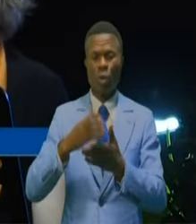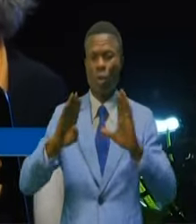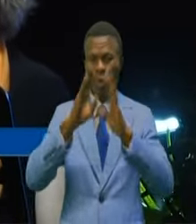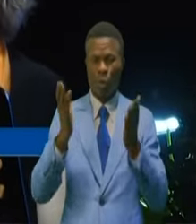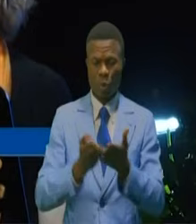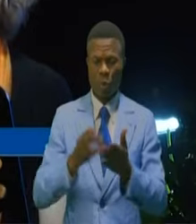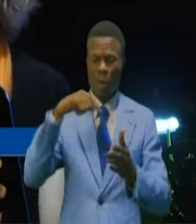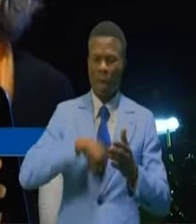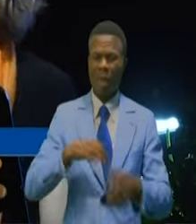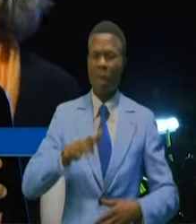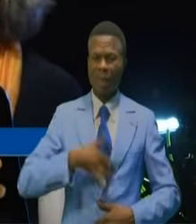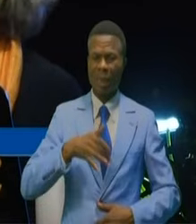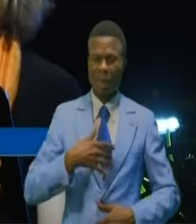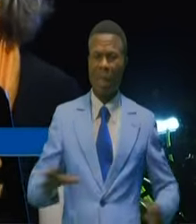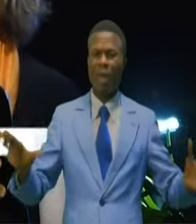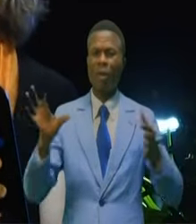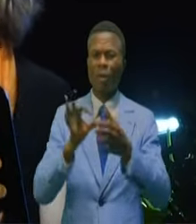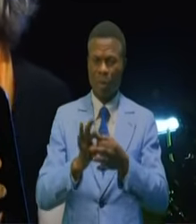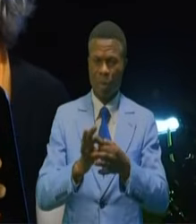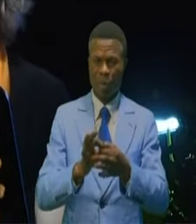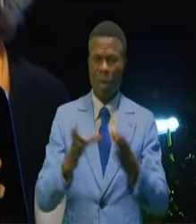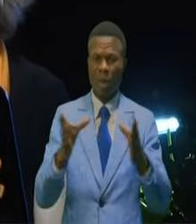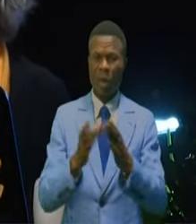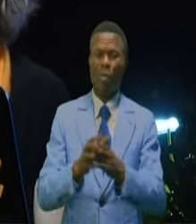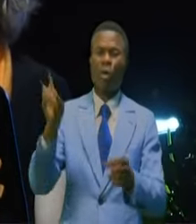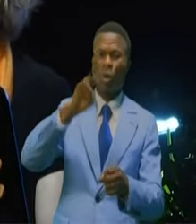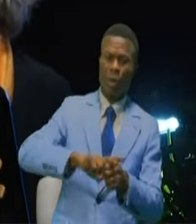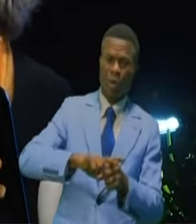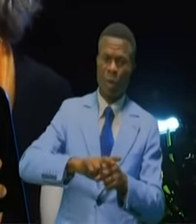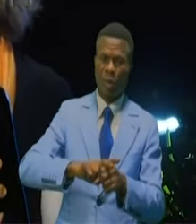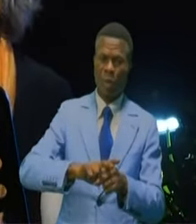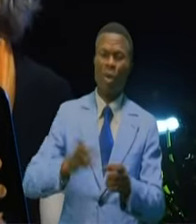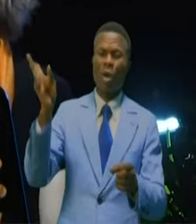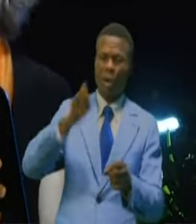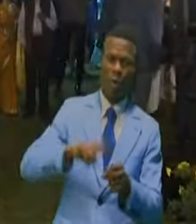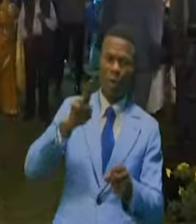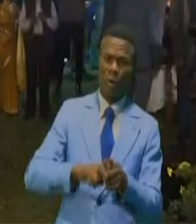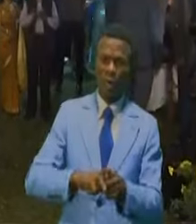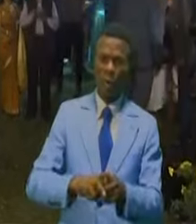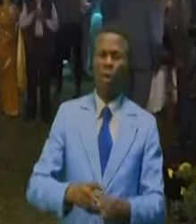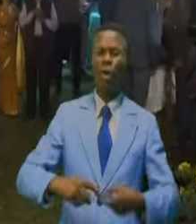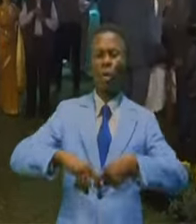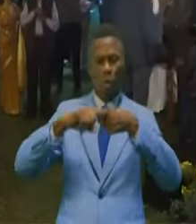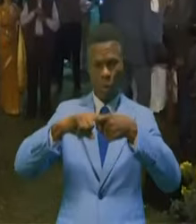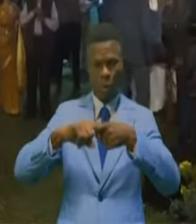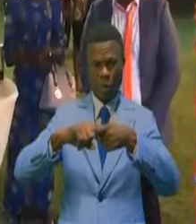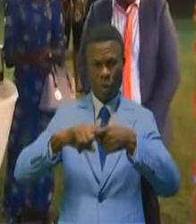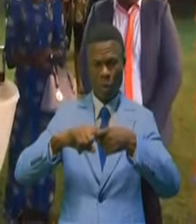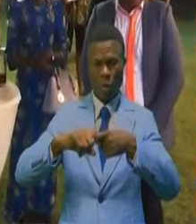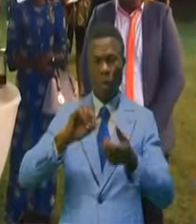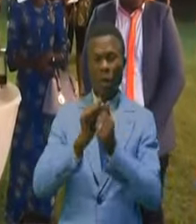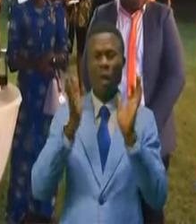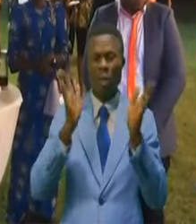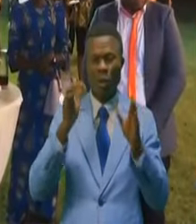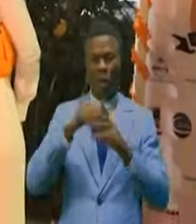un profond sentiment de solidarité envers les victimes de violences et de privation qui ont des conséquences